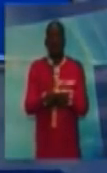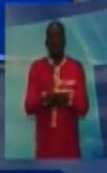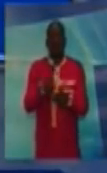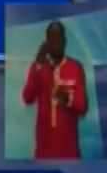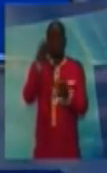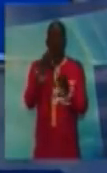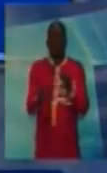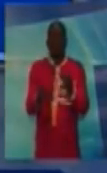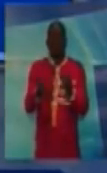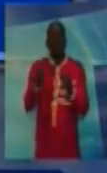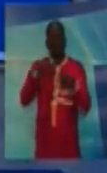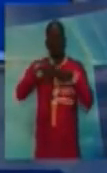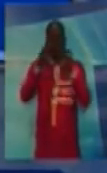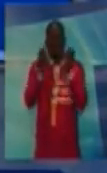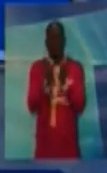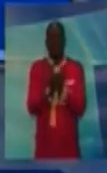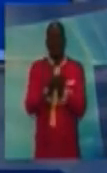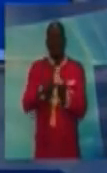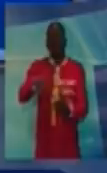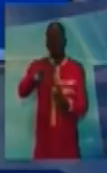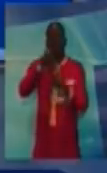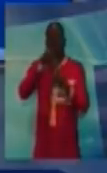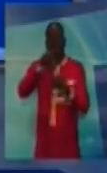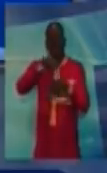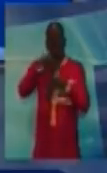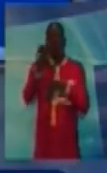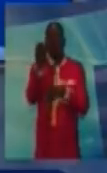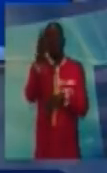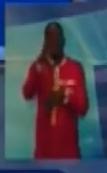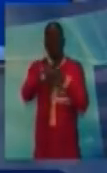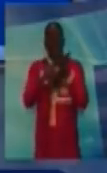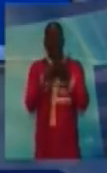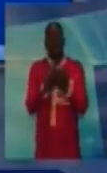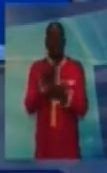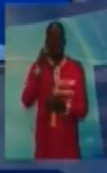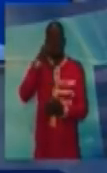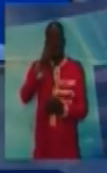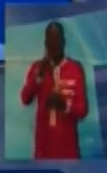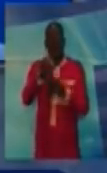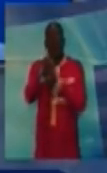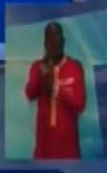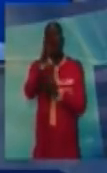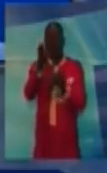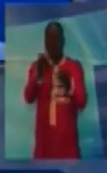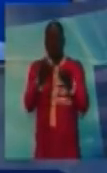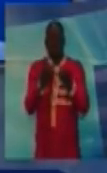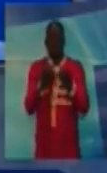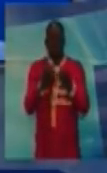Et c'est tout pour cette édition. Excellent après-midi pluvieux à tous. À demain, Dieu voulant.